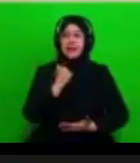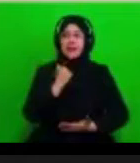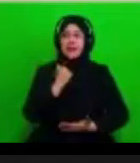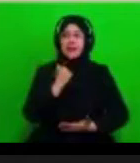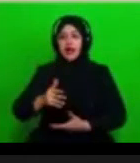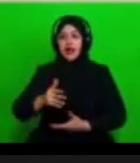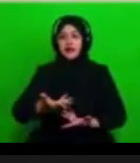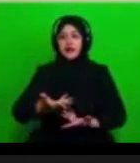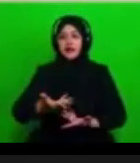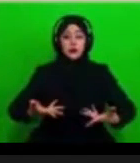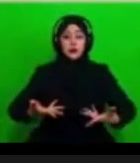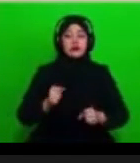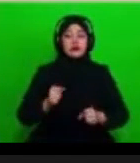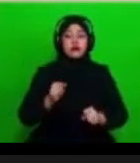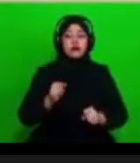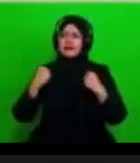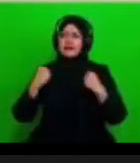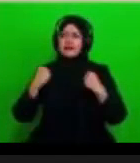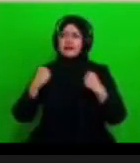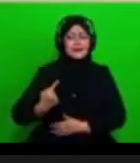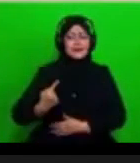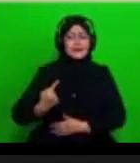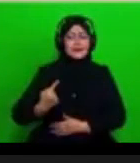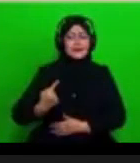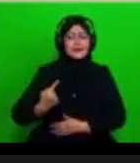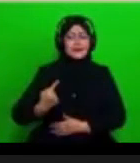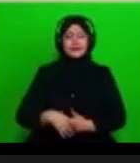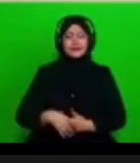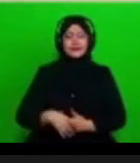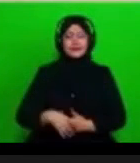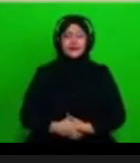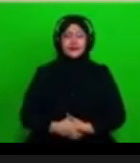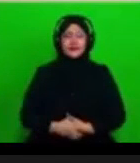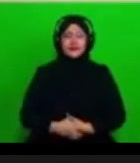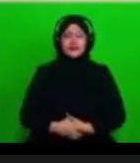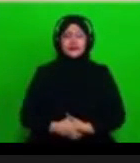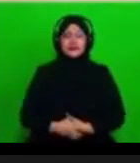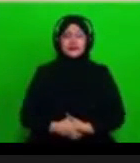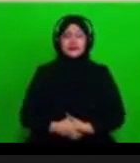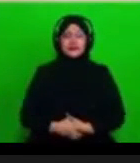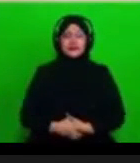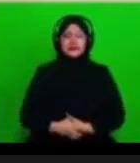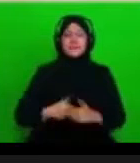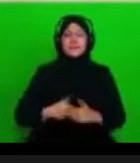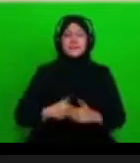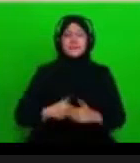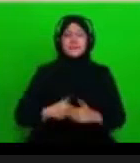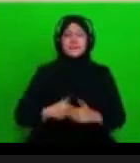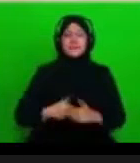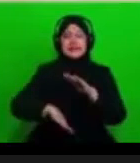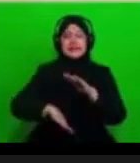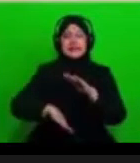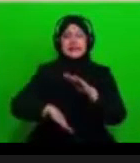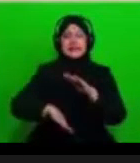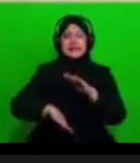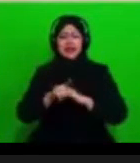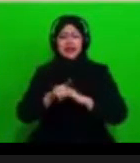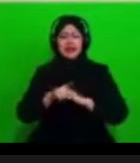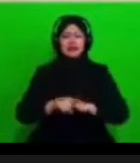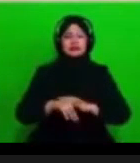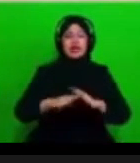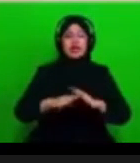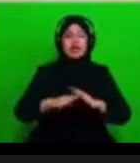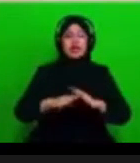harus sebagai guru, iya, sebagai perawat, iya, gitu, sebagai dokter, iya, gitu. Dan tante juga